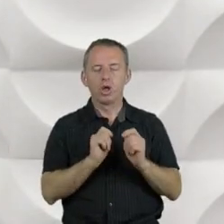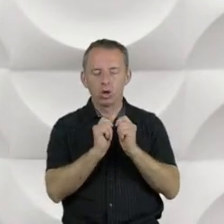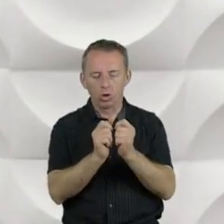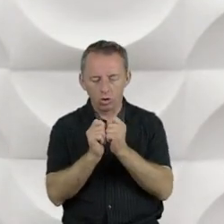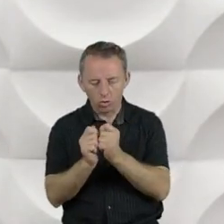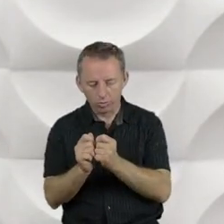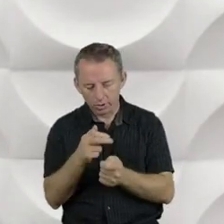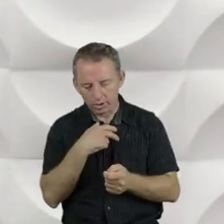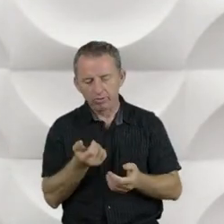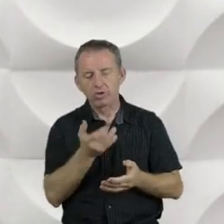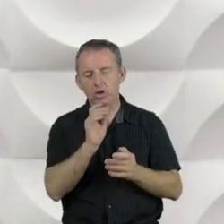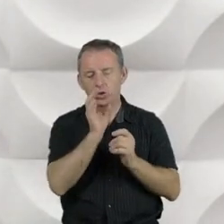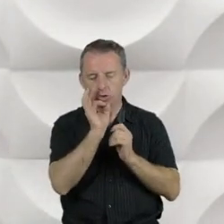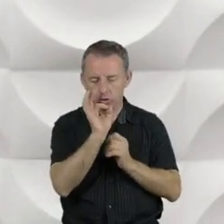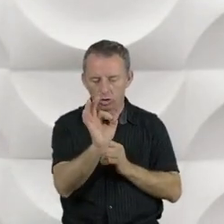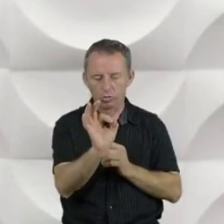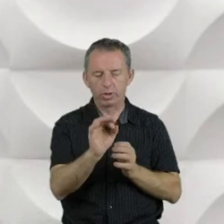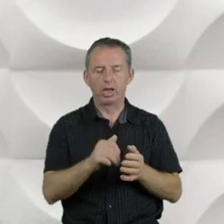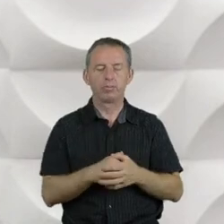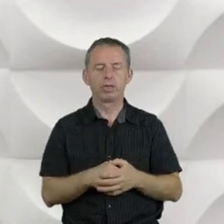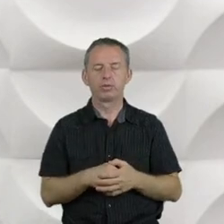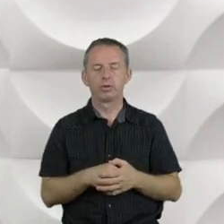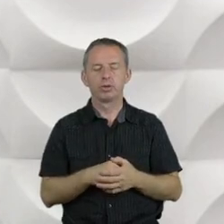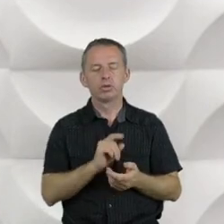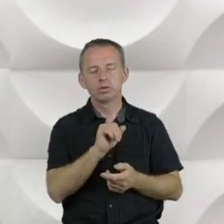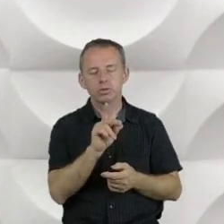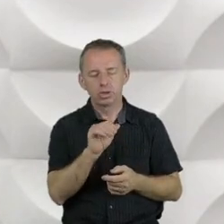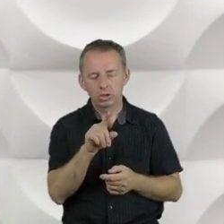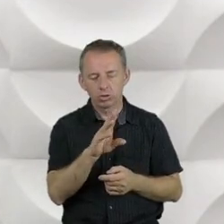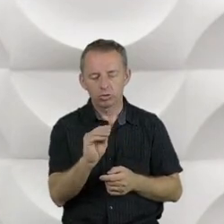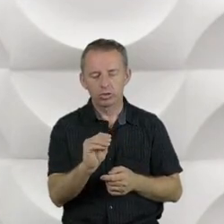nas wieloma dobrami, za to, że